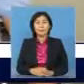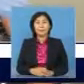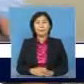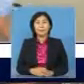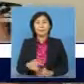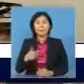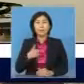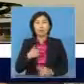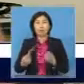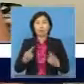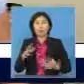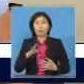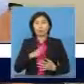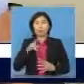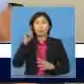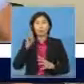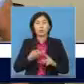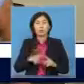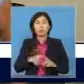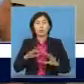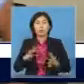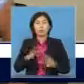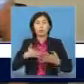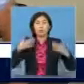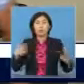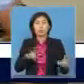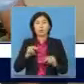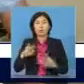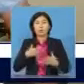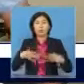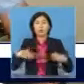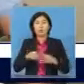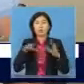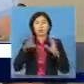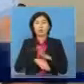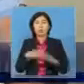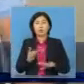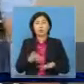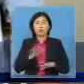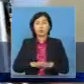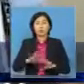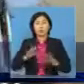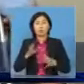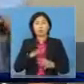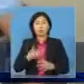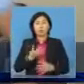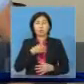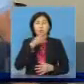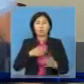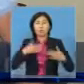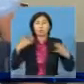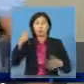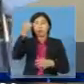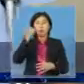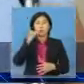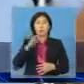Я до сих пор в шоке, не могу поверить в случившееся. Это большое счастье для моей семьи после столь тяжелой утраты. Хочется сказать всем огромное